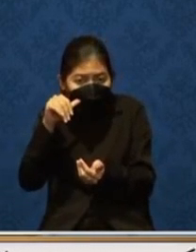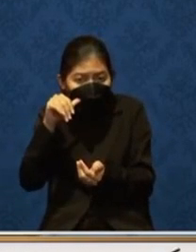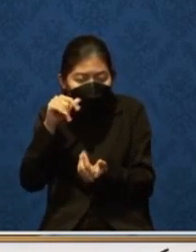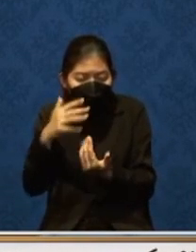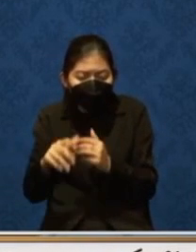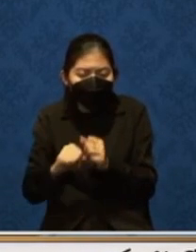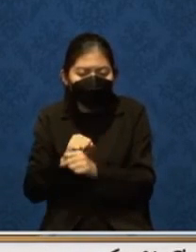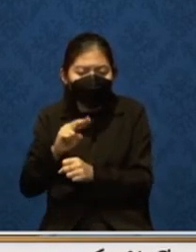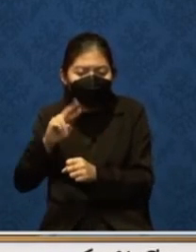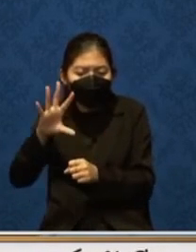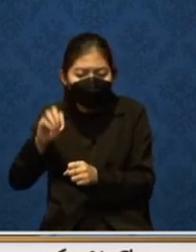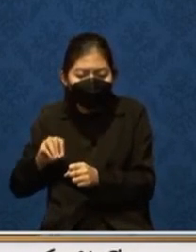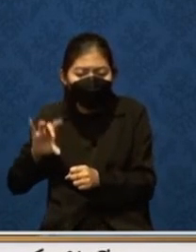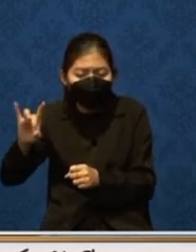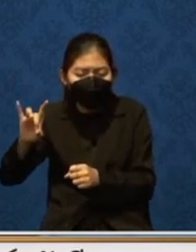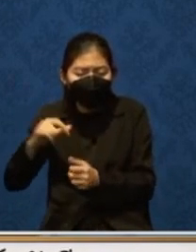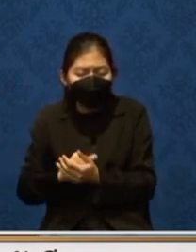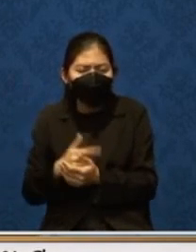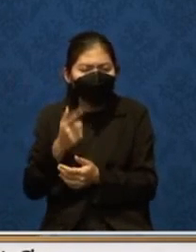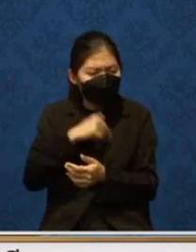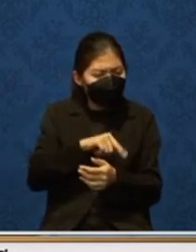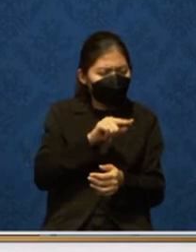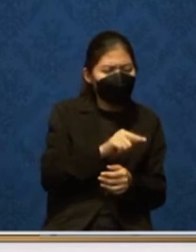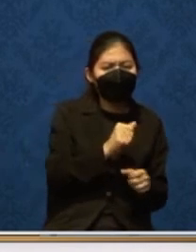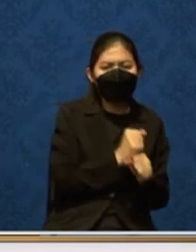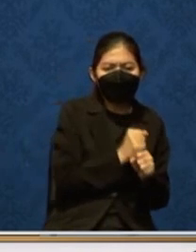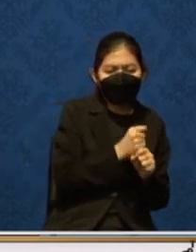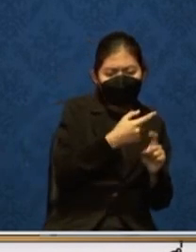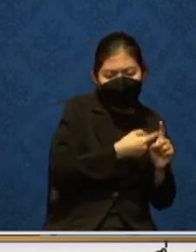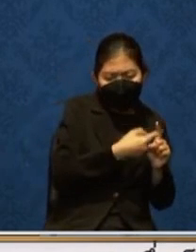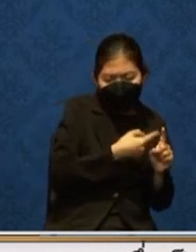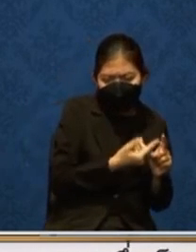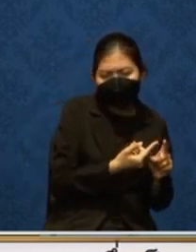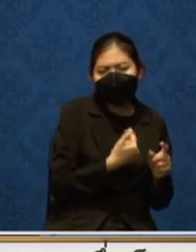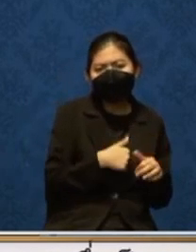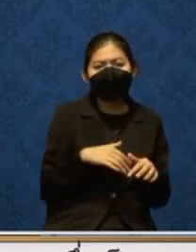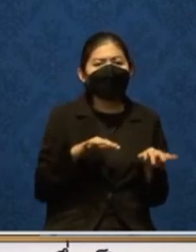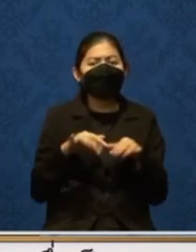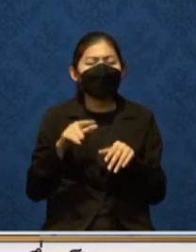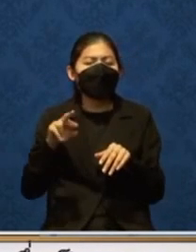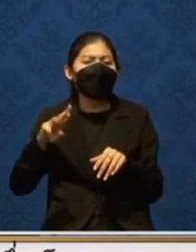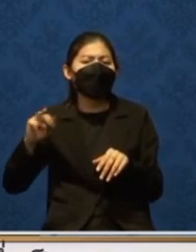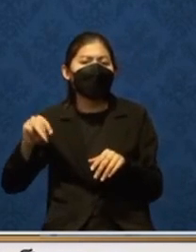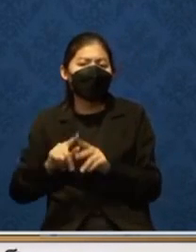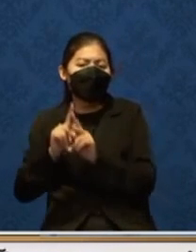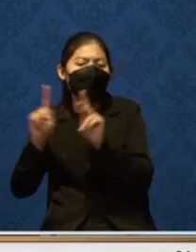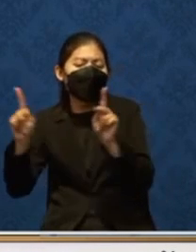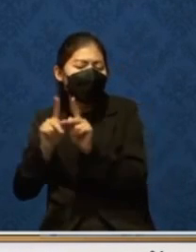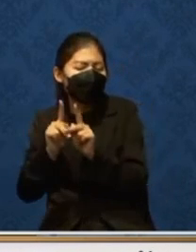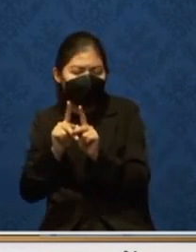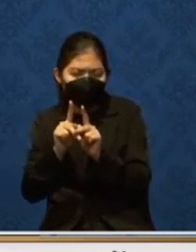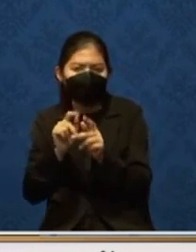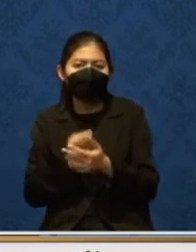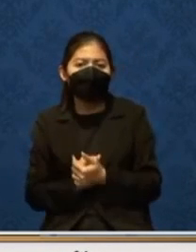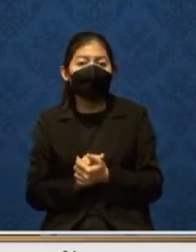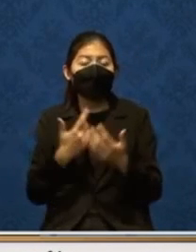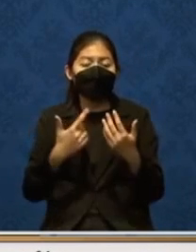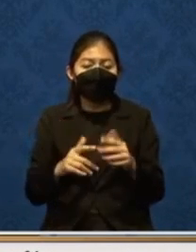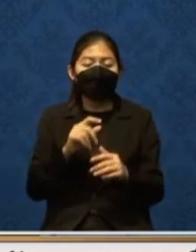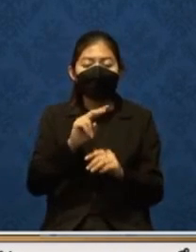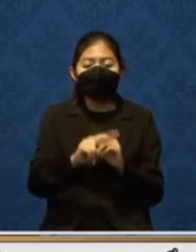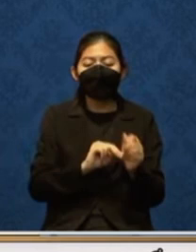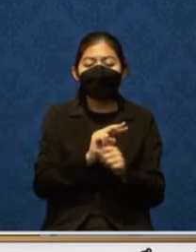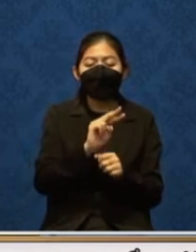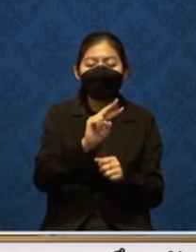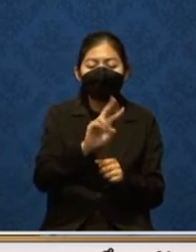เข้ามาเปนลูจางบิษทศีราชัยพ้อมพร้มกททรัมลตรีเข้ามาเป็กรรมกาลและปี 2561 เขมารับซื้อขีจการ